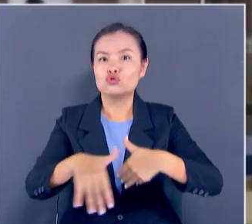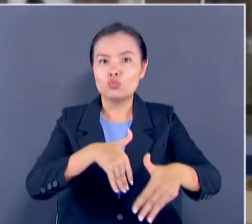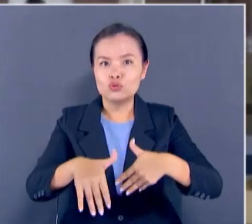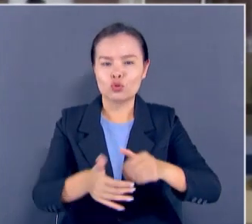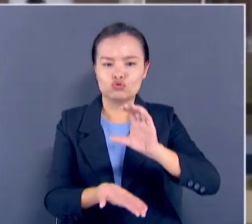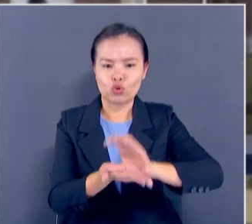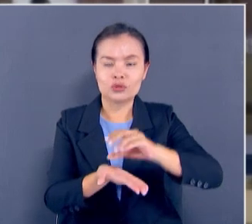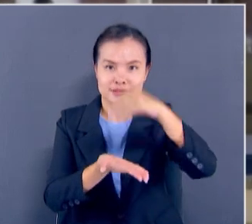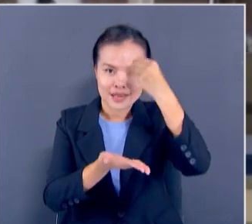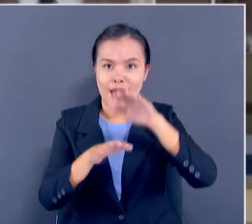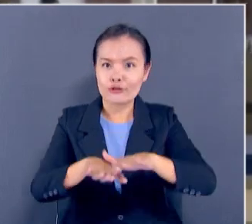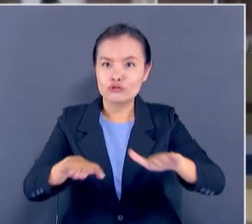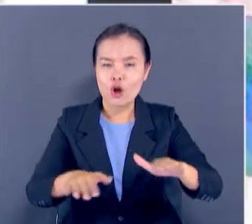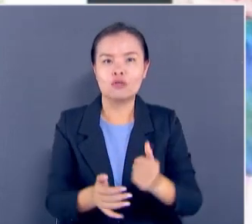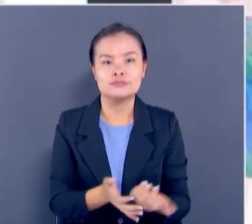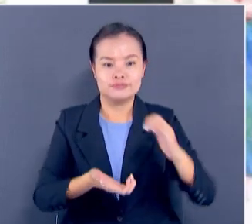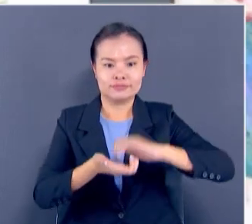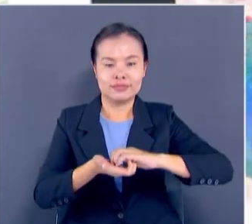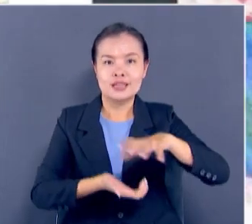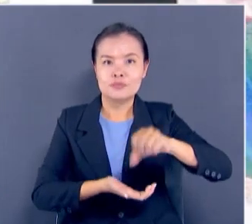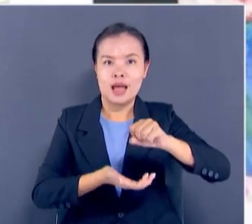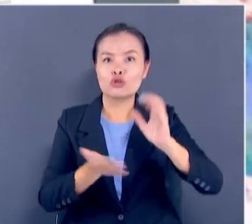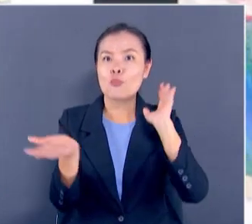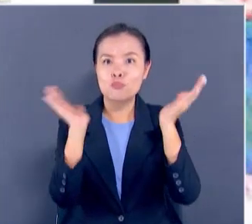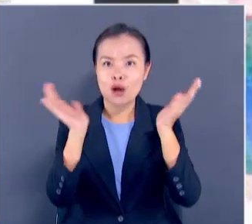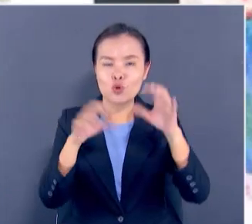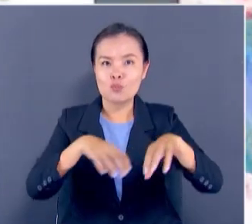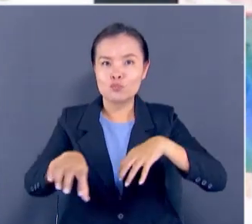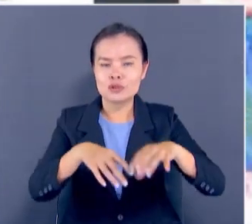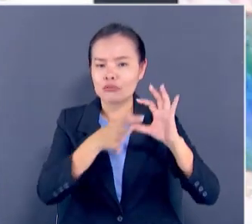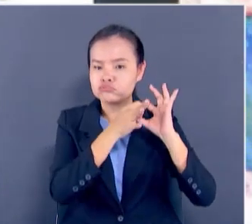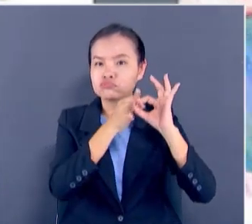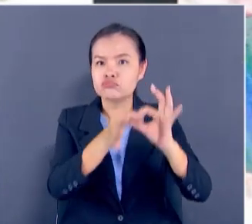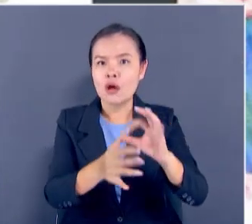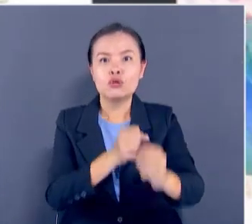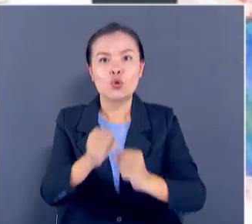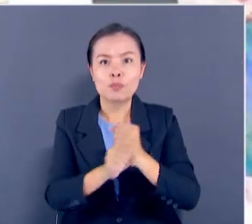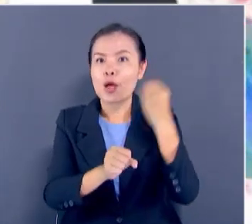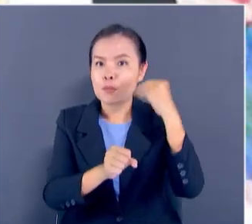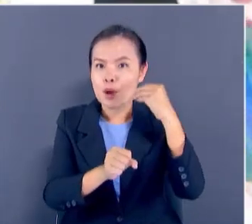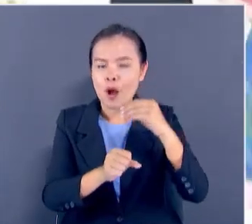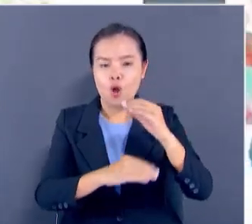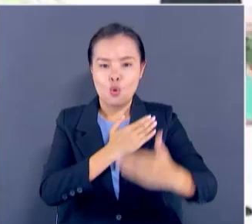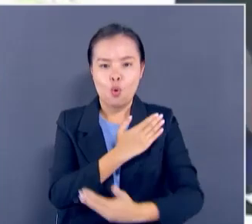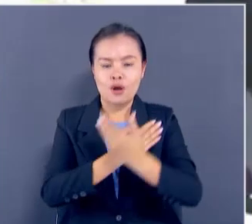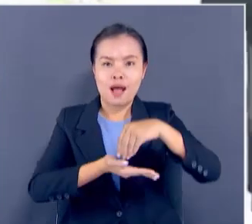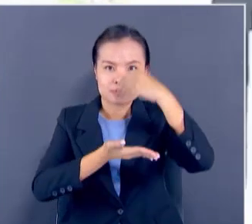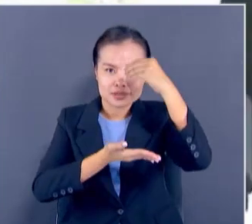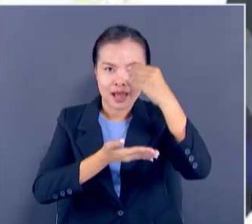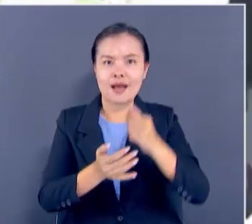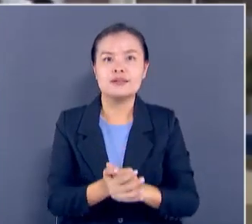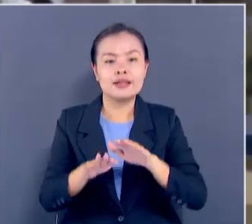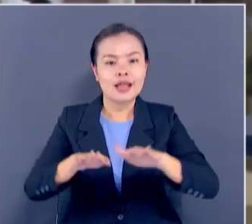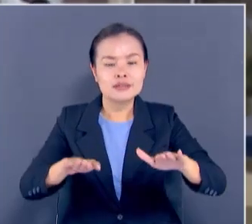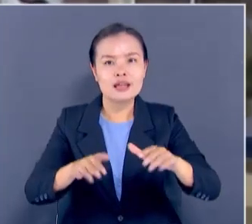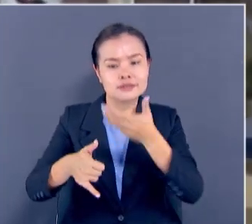ทุนนี้พี่ให้น้องซึ่งร่วมกับสำนักงานเขตปทุมวันจัดขึ้นอย่างต่อเนื่องเป็นประจำทุกปีมอบโอกาสทางการศึกษาให้กับน้องๆ